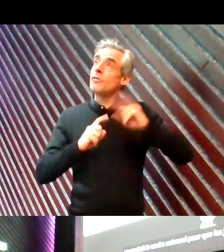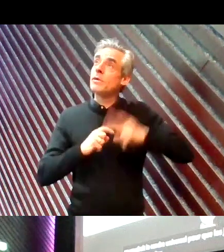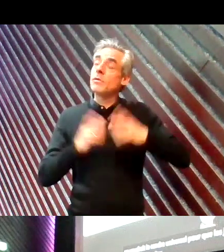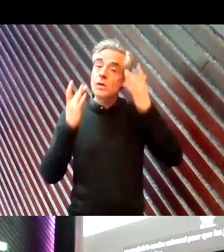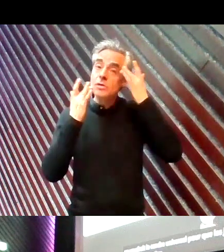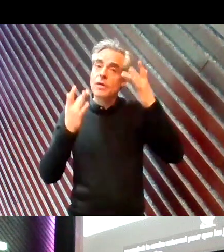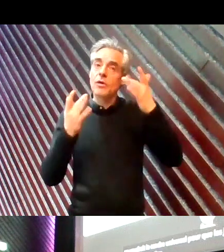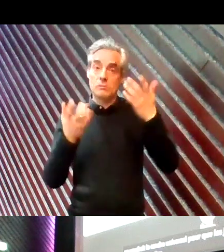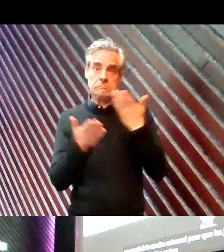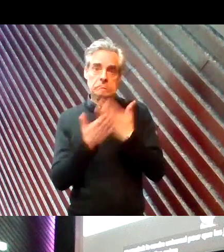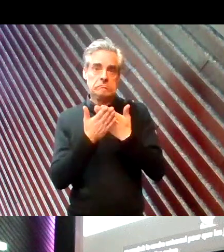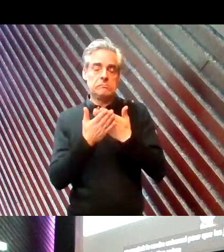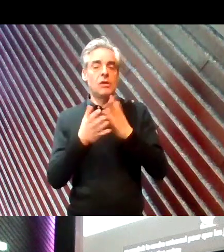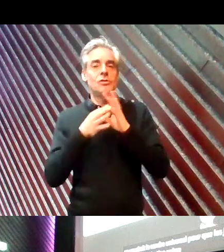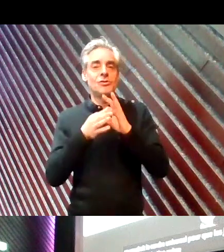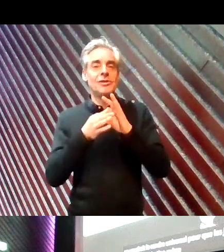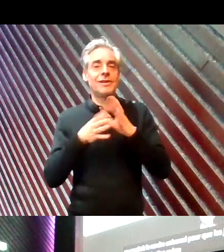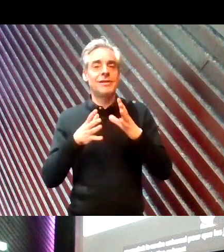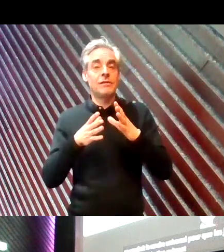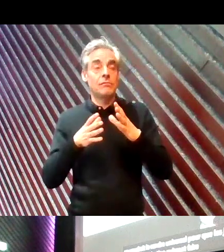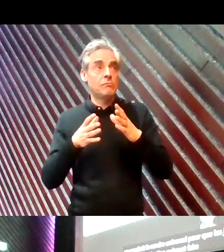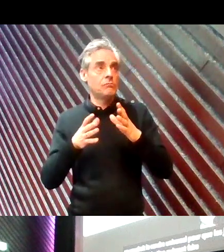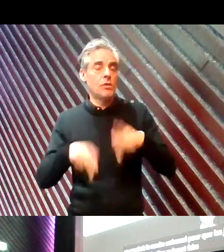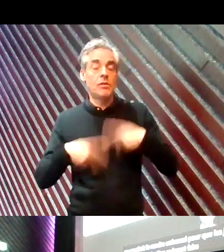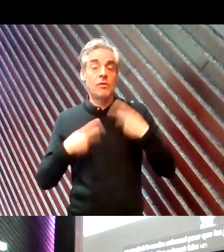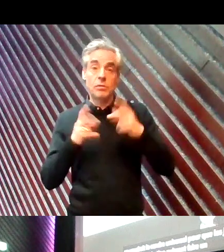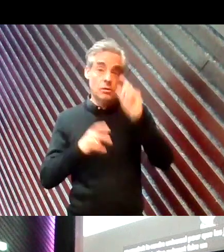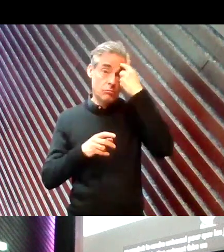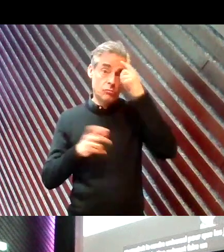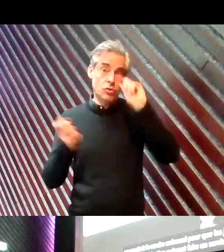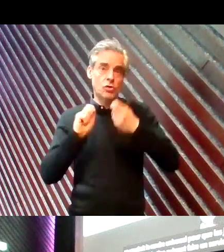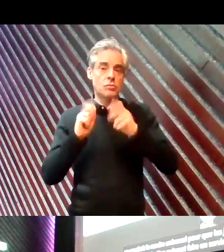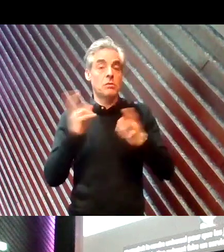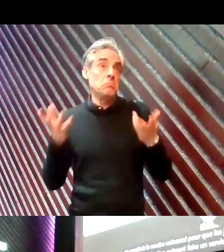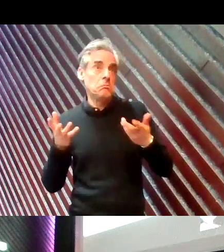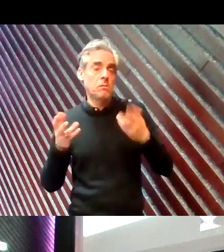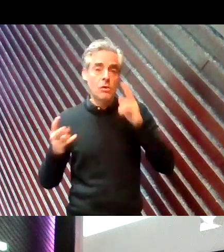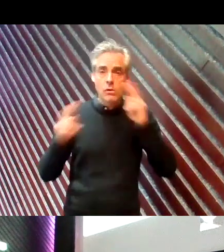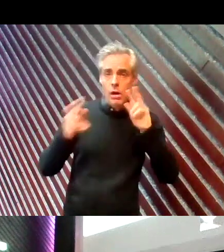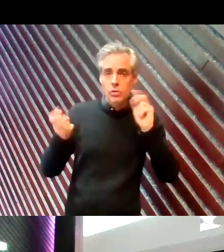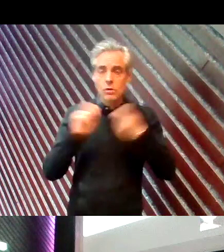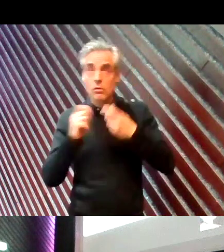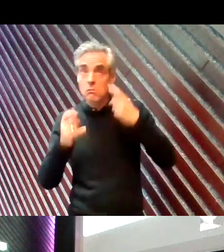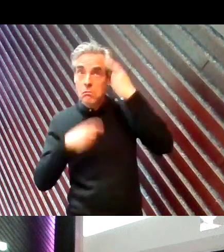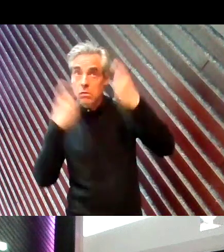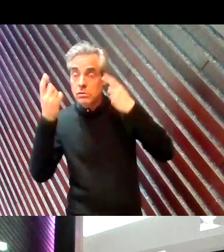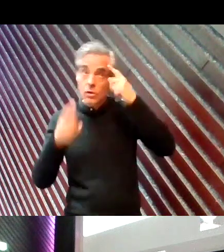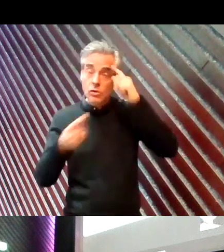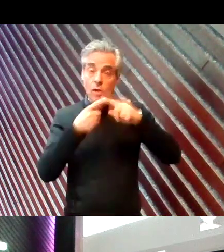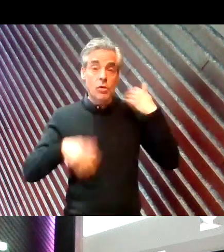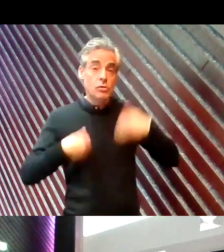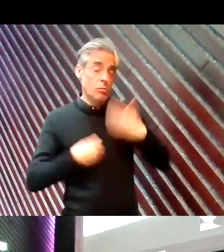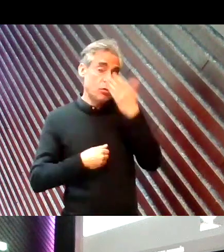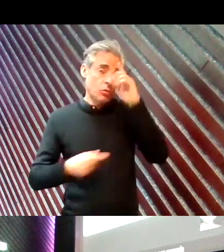expérience comme ça de solidarité dans une vie, eh bien, ça peut changer les choses, ça peut changer nos regards, nos visions sur la question